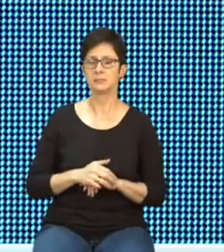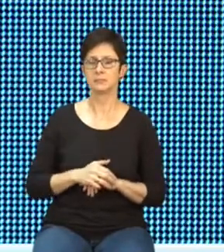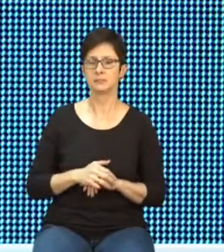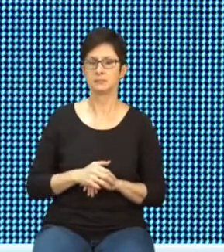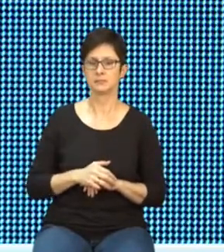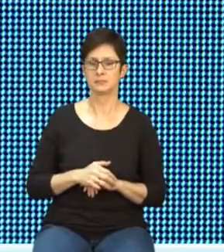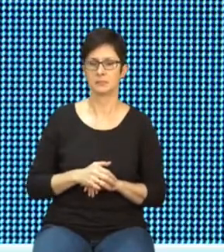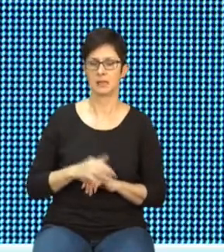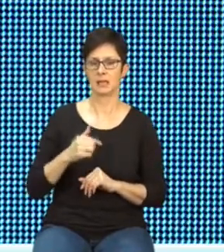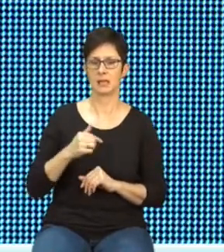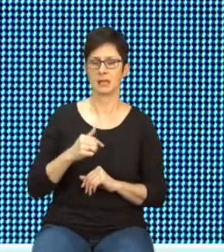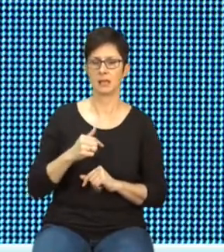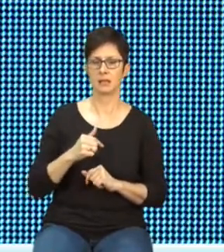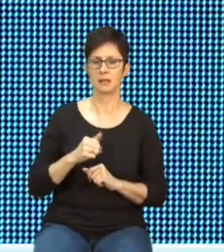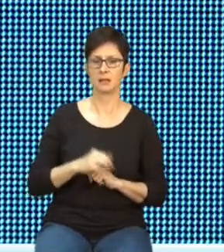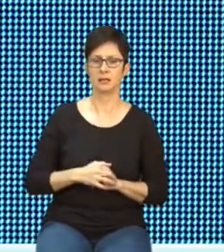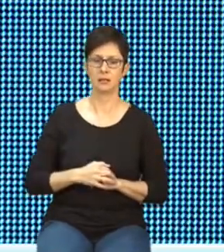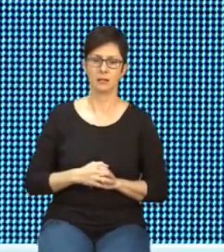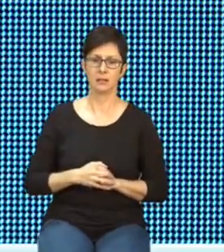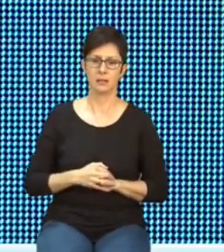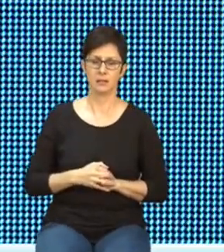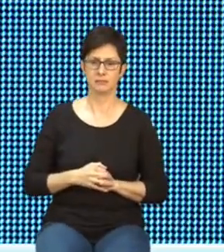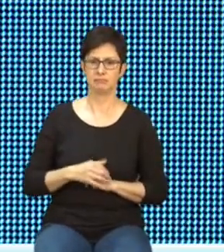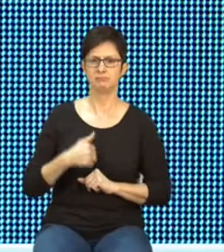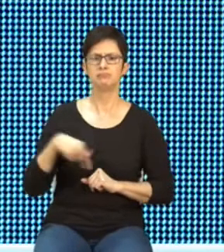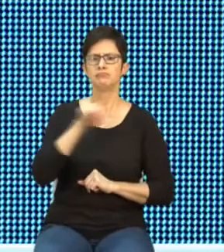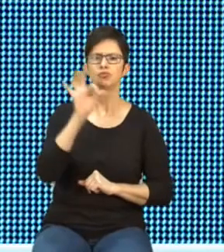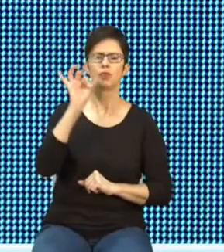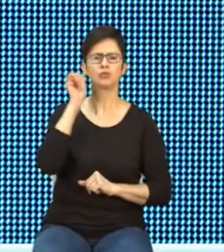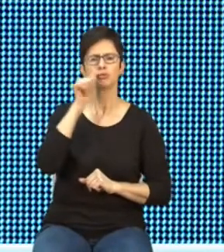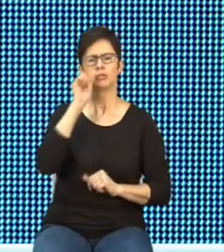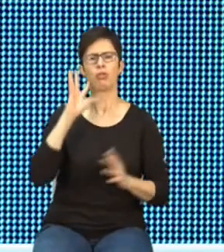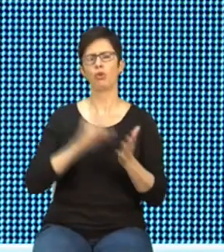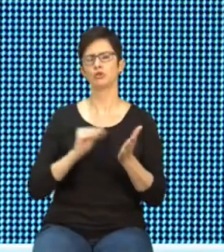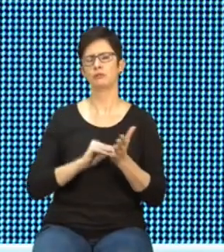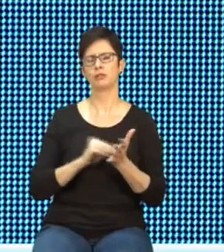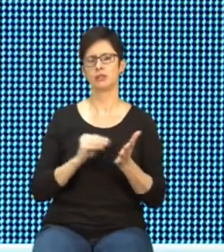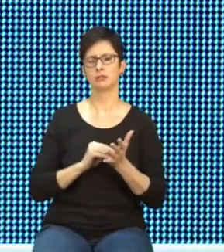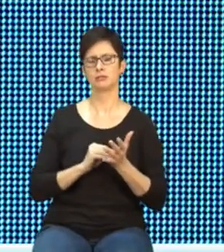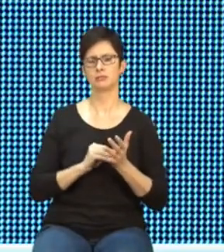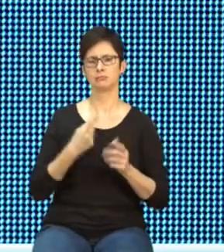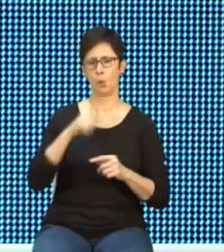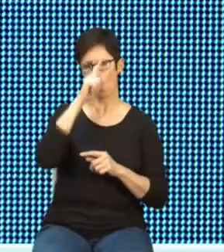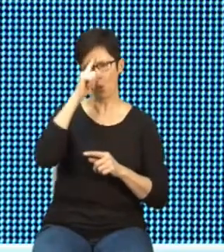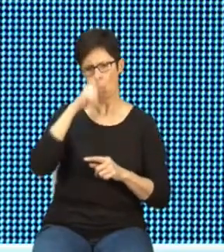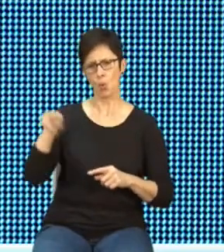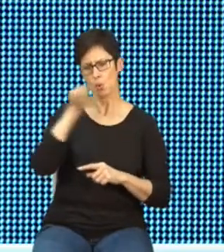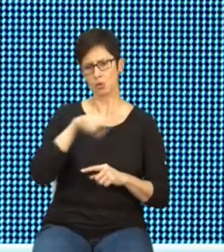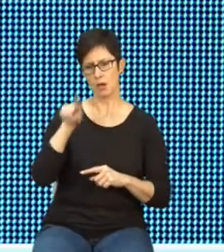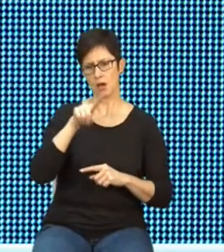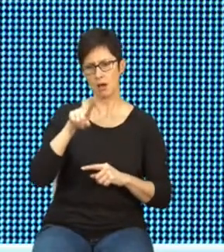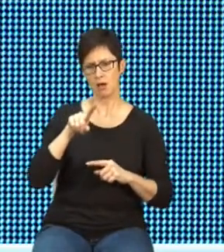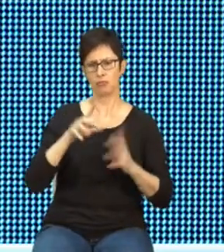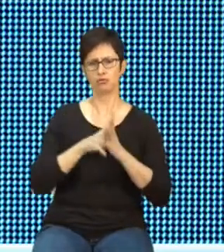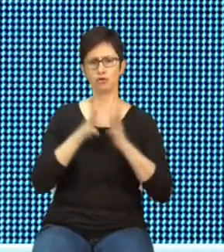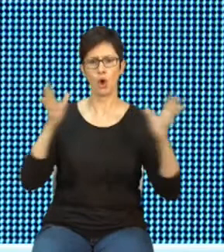będę się odwoływał także do państwa takiego codziennego doświadczenia dlatego że dla opinii społecznej dla